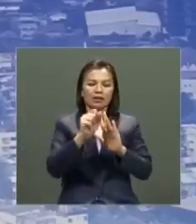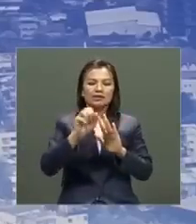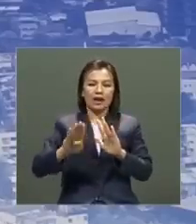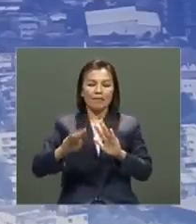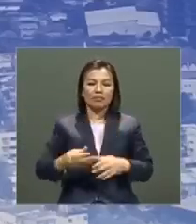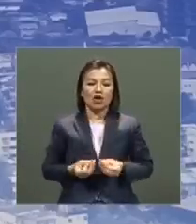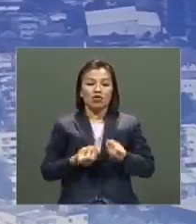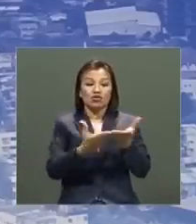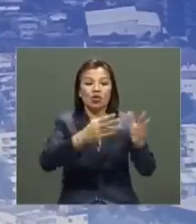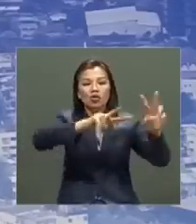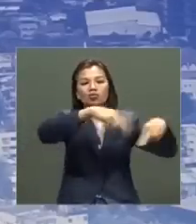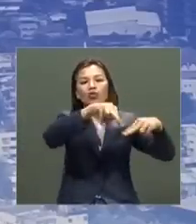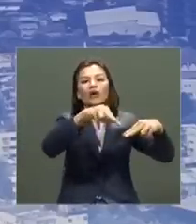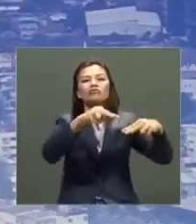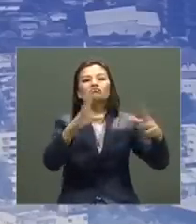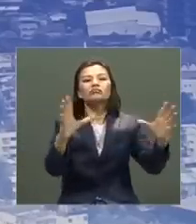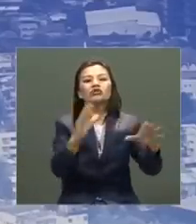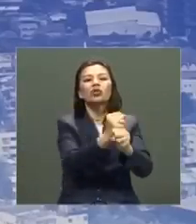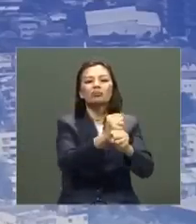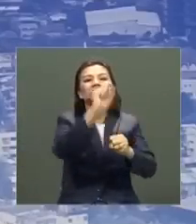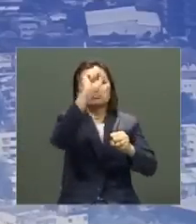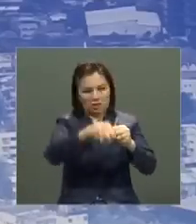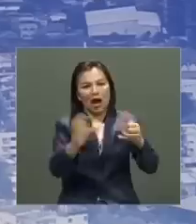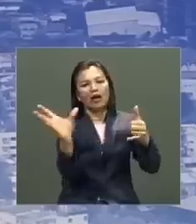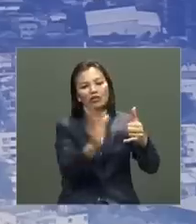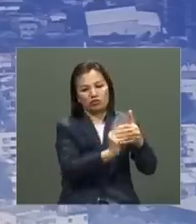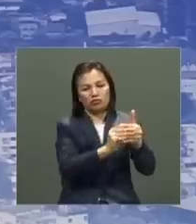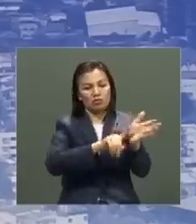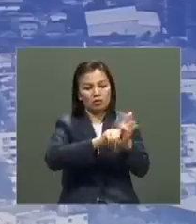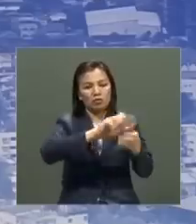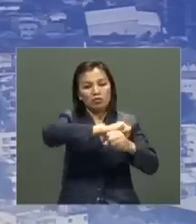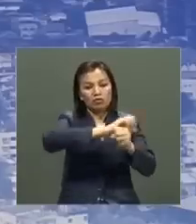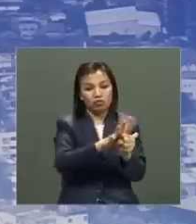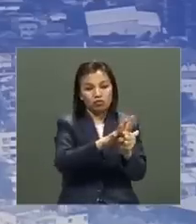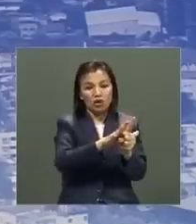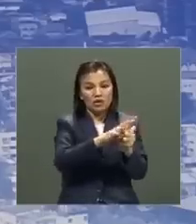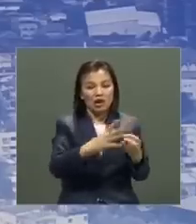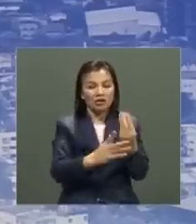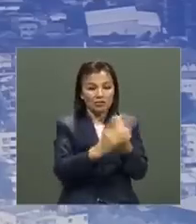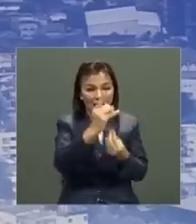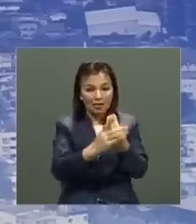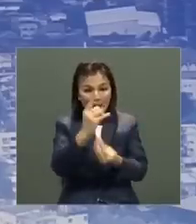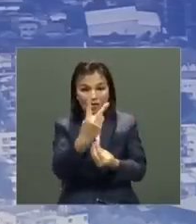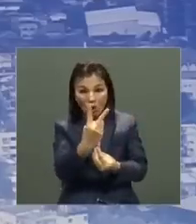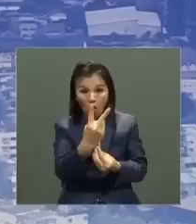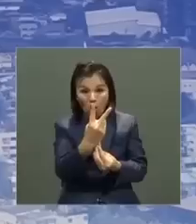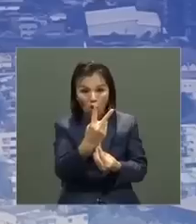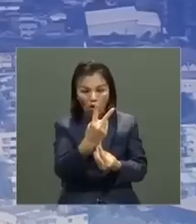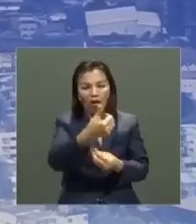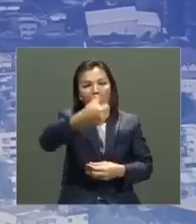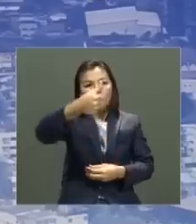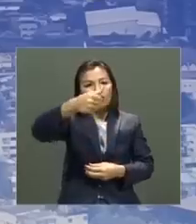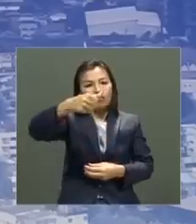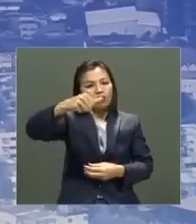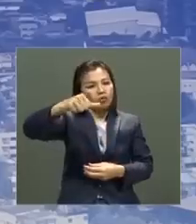แล้วก็ผลออกมายืนยันว่าเป็นคู่บิด 19ใช้เวลาจากนั้นมาอีกประมาณสัก 2สัปดาห์อากาศใหญ่